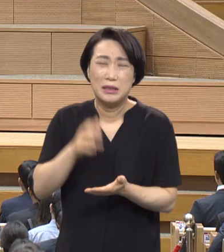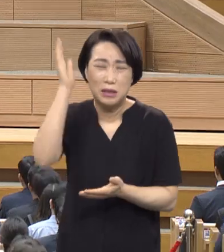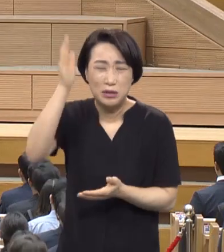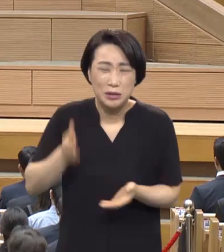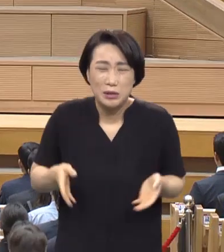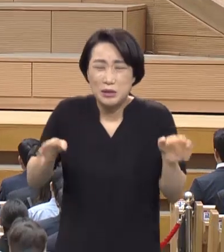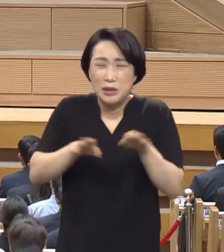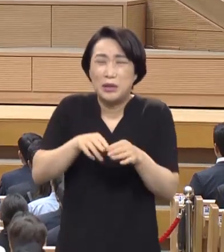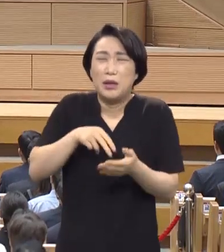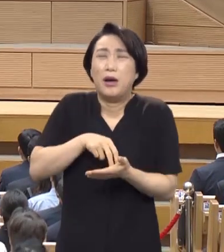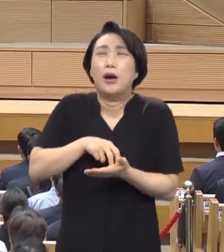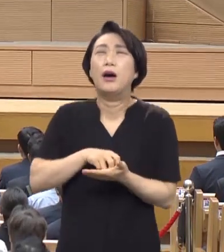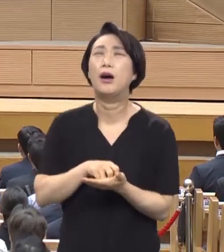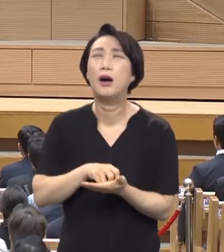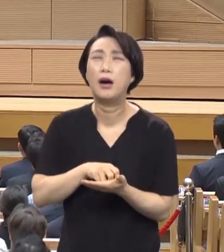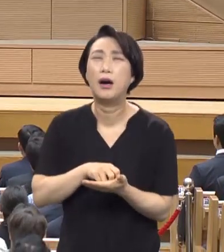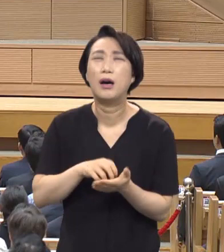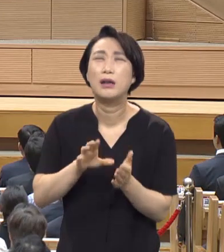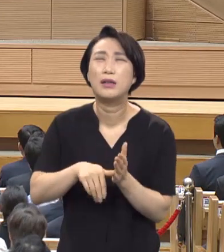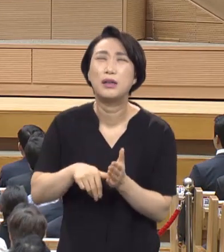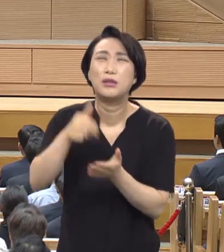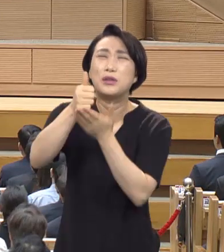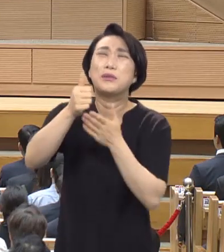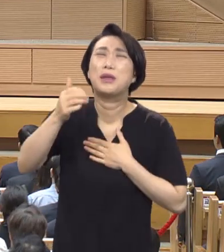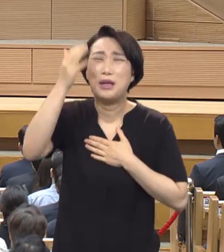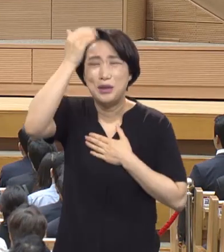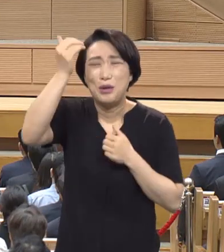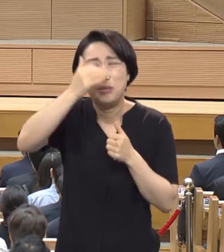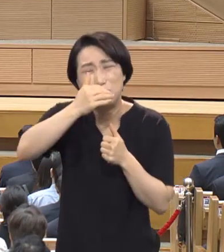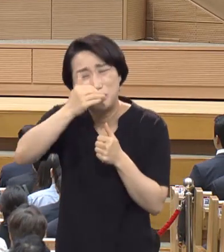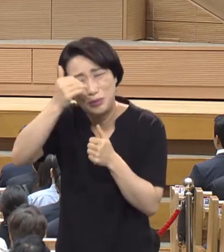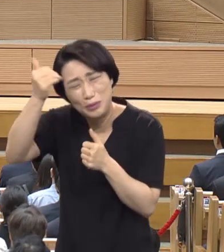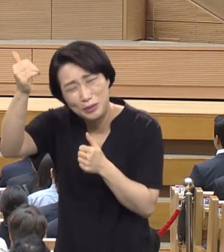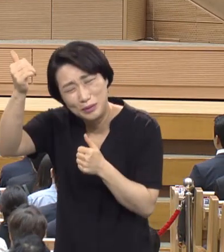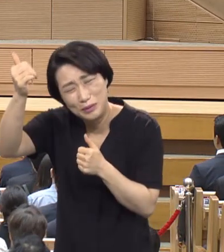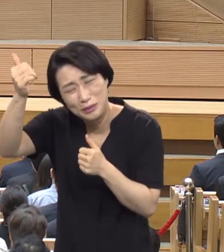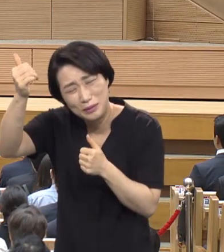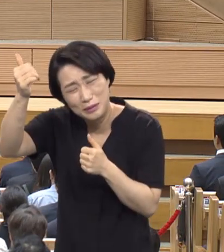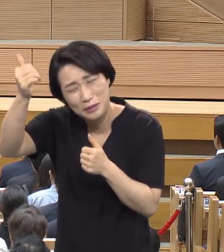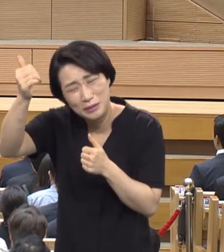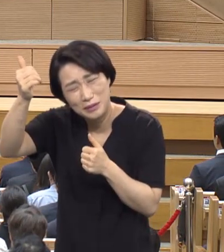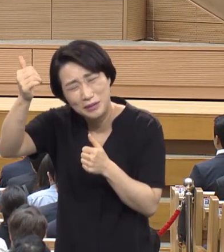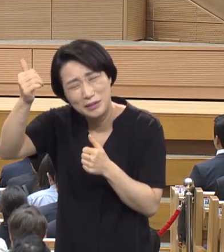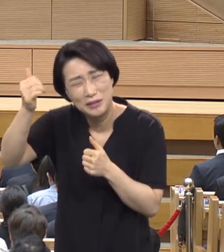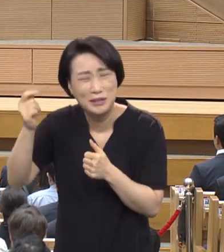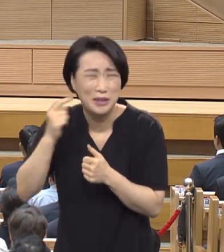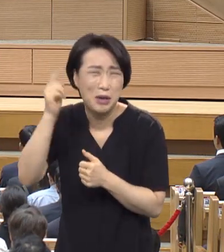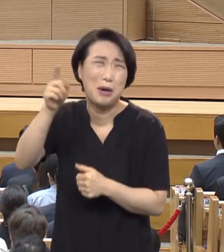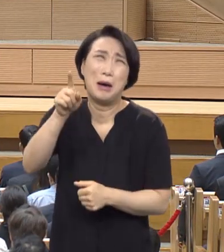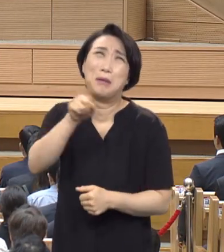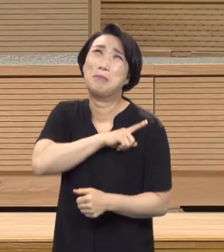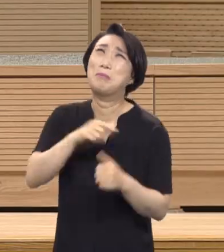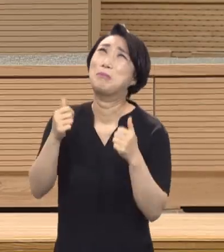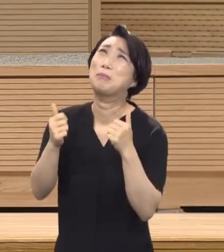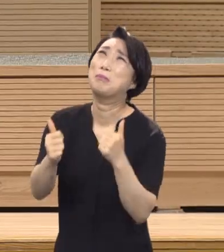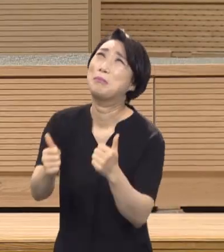때 주님이 내 영혼을 부르시면 가장 영광스럽겠습니다.